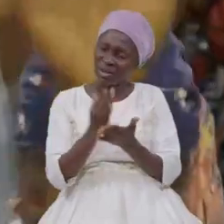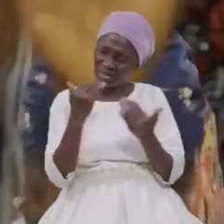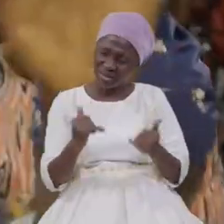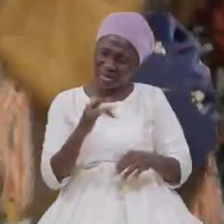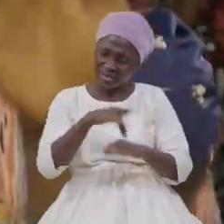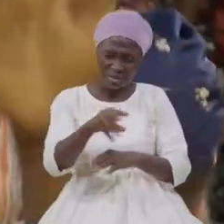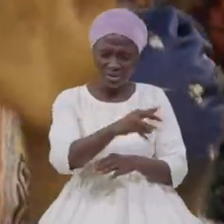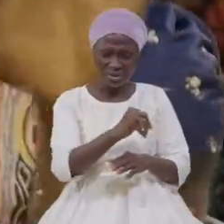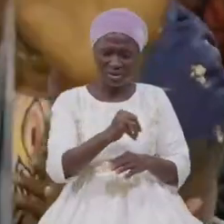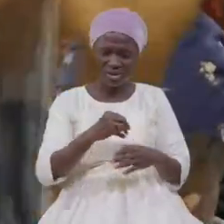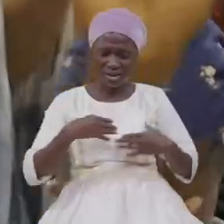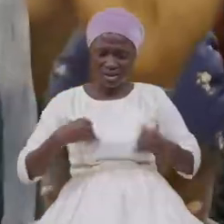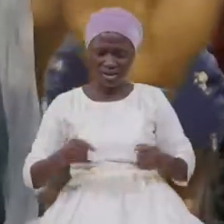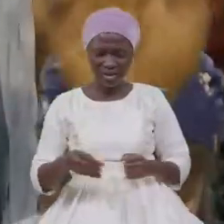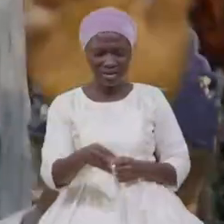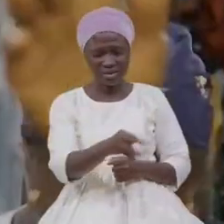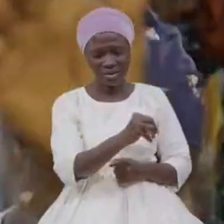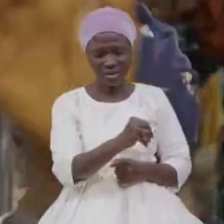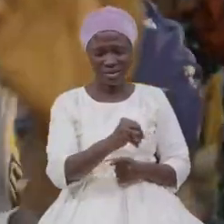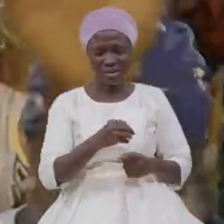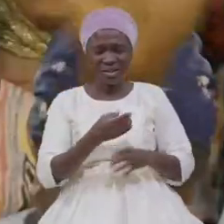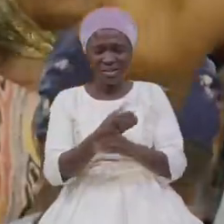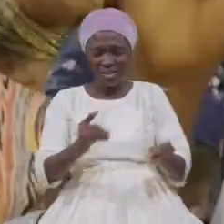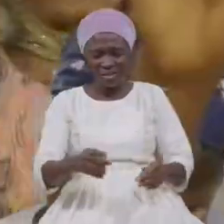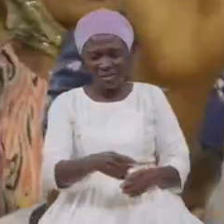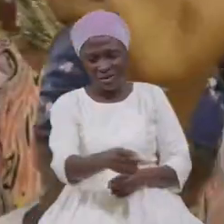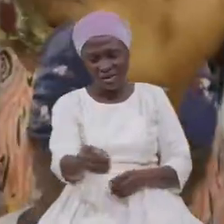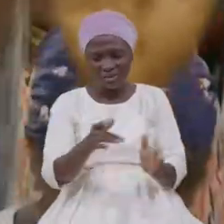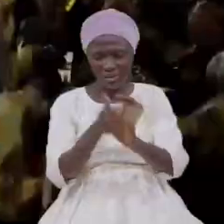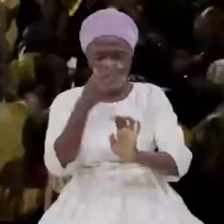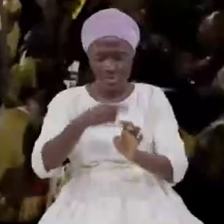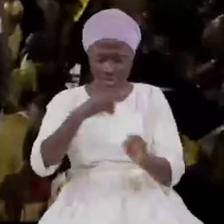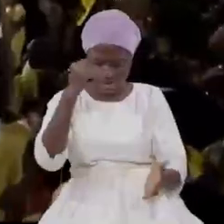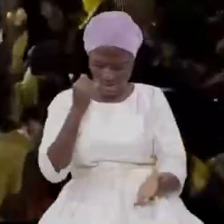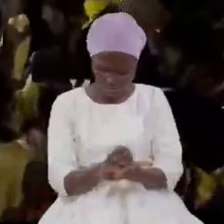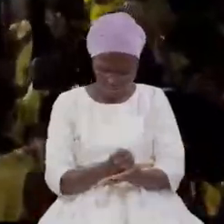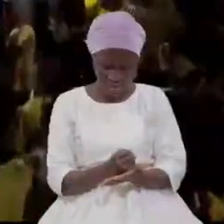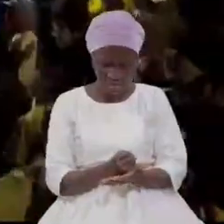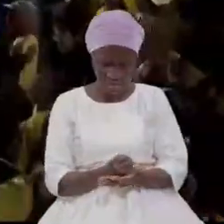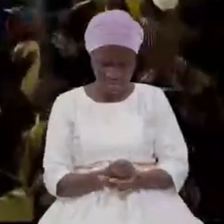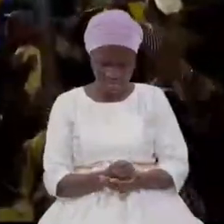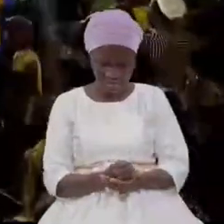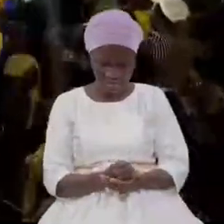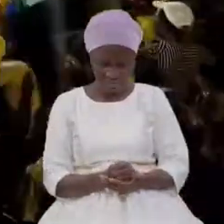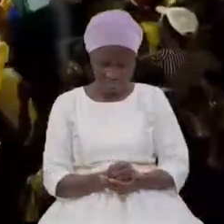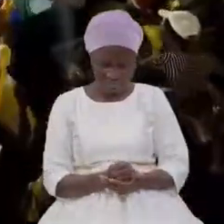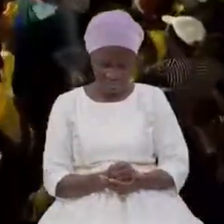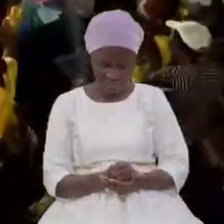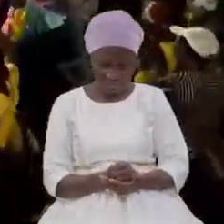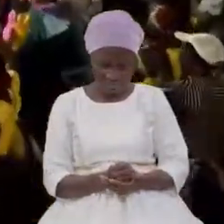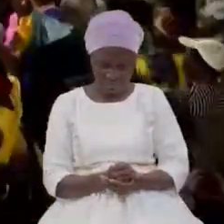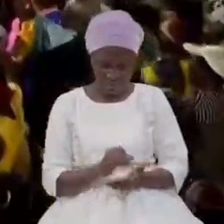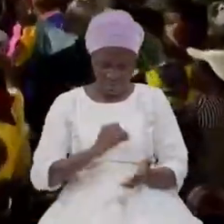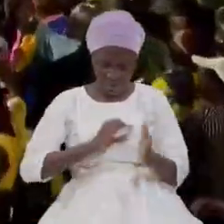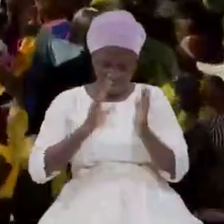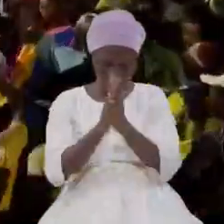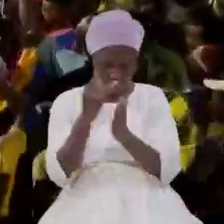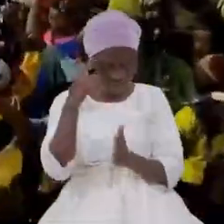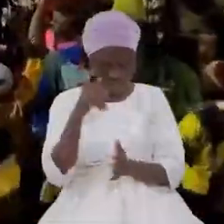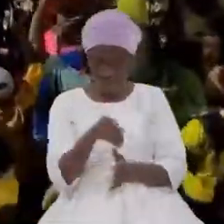lave-les, guéris-les, délivre-les, au nom de Jésus. Je prie pour